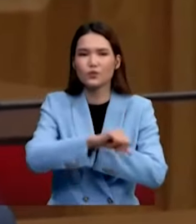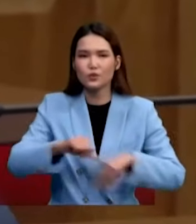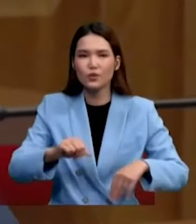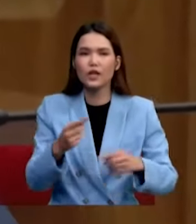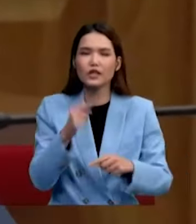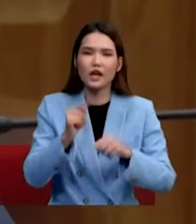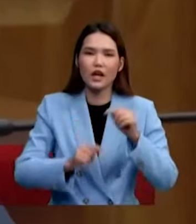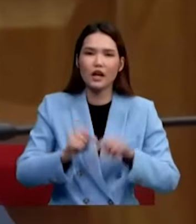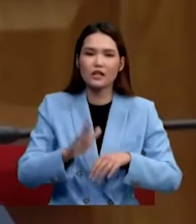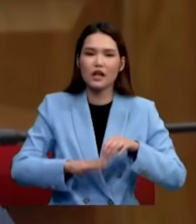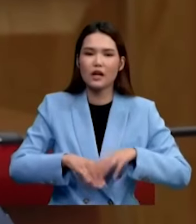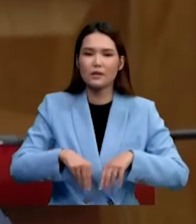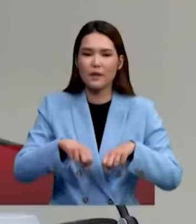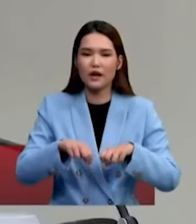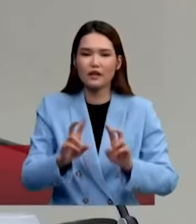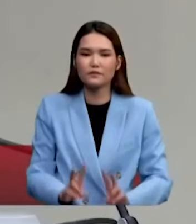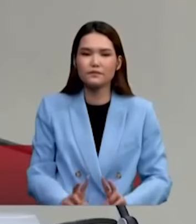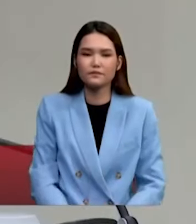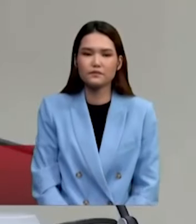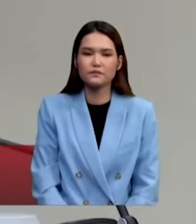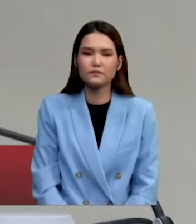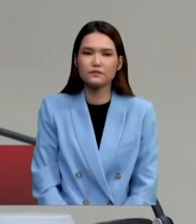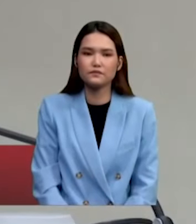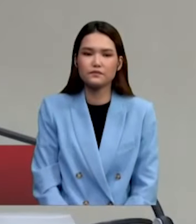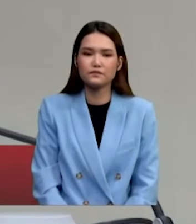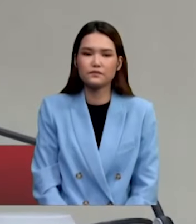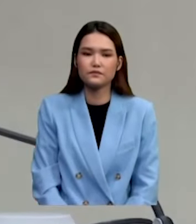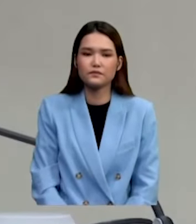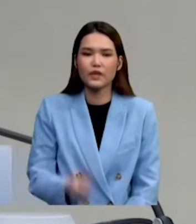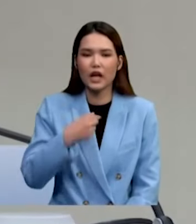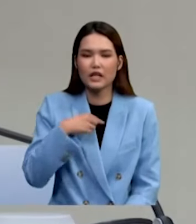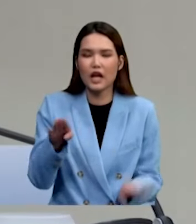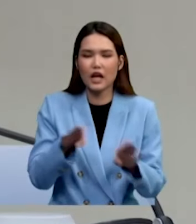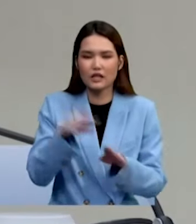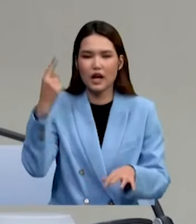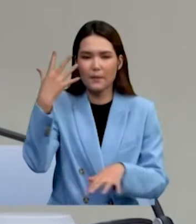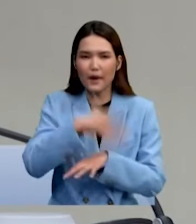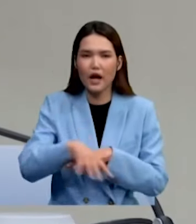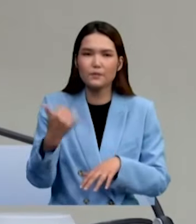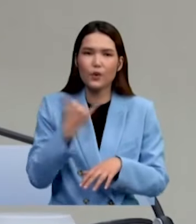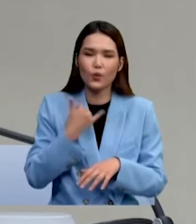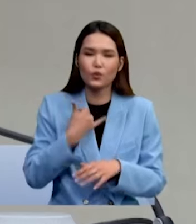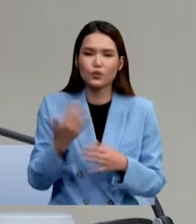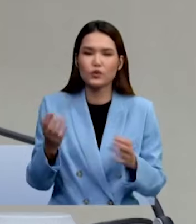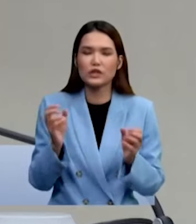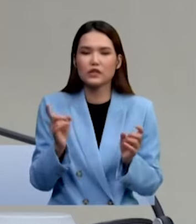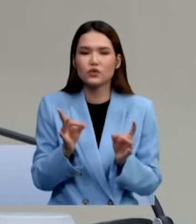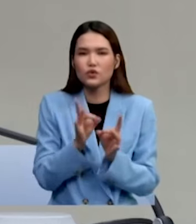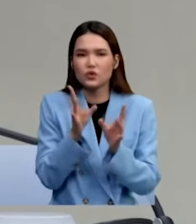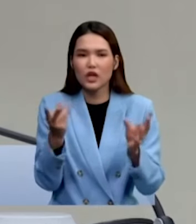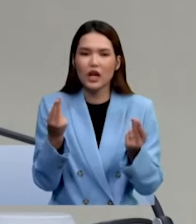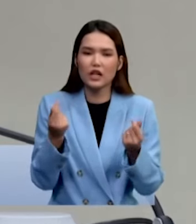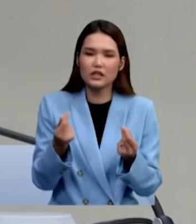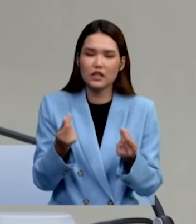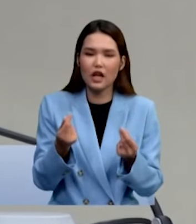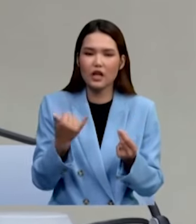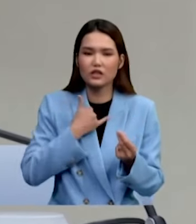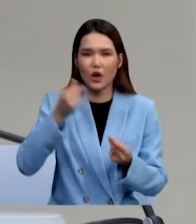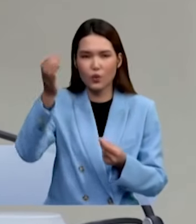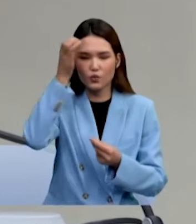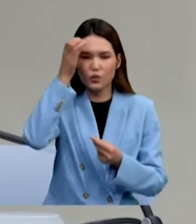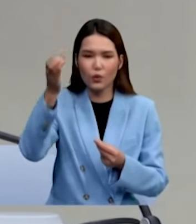так и отечественных специалистов. Я так понимаю, у нас мы хотим потратить все деньги на наших